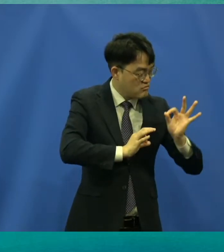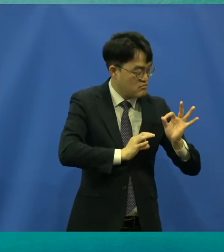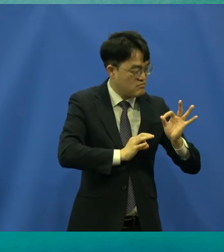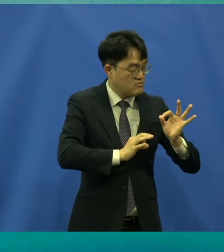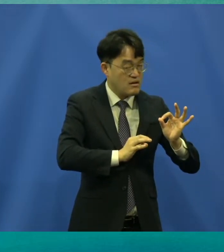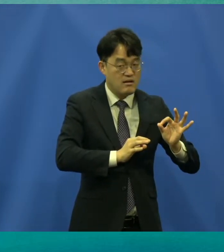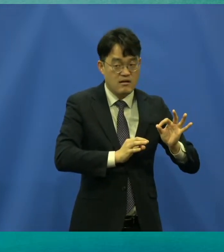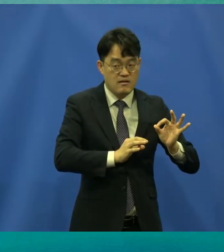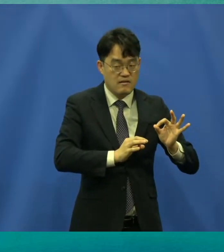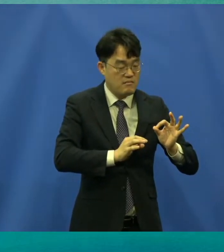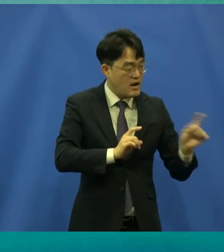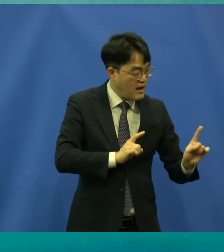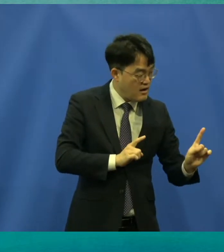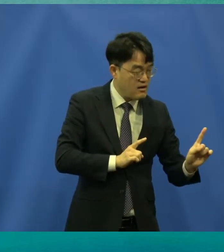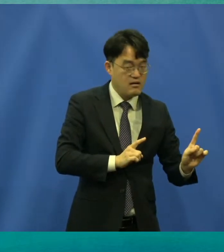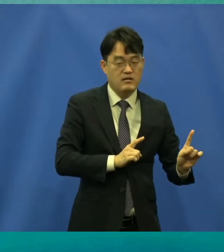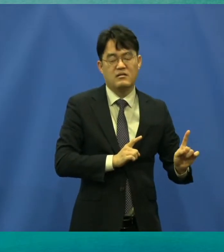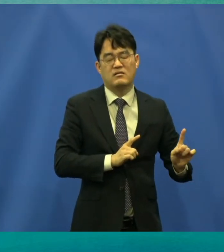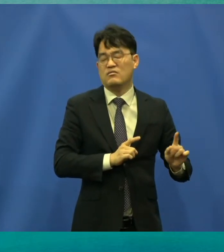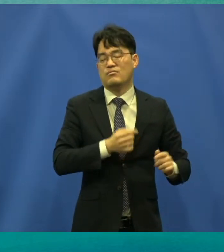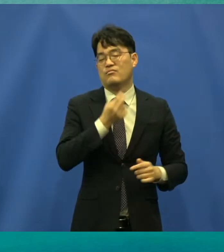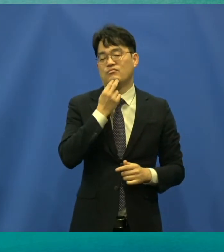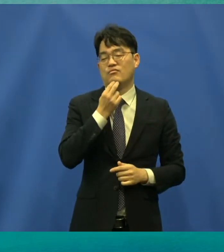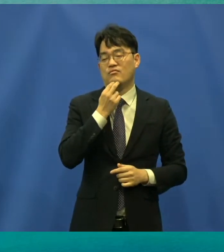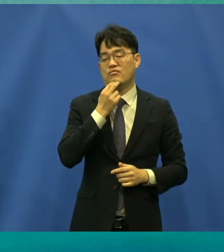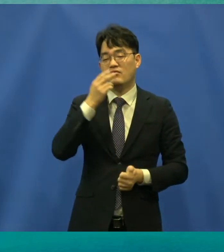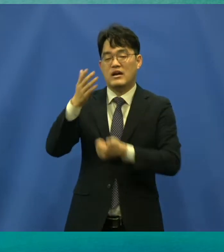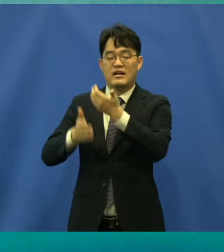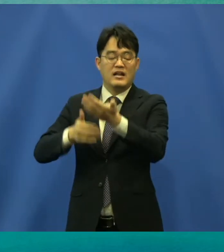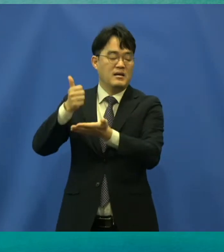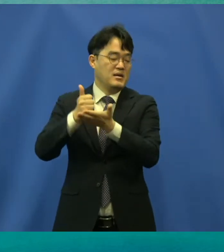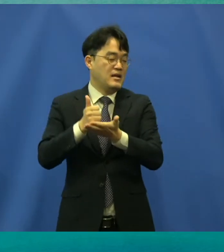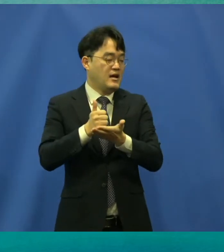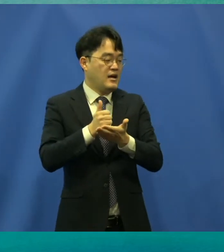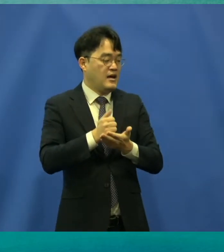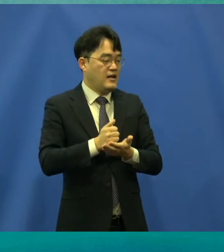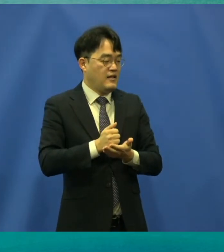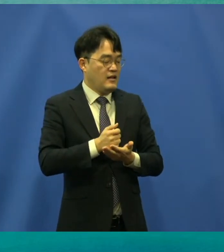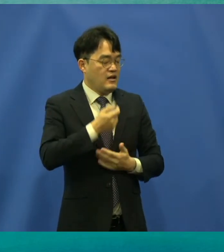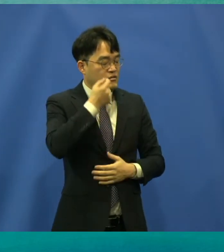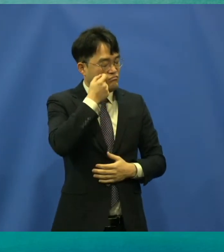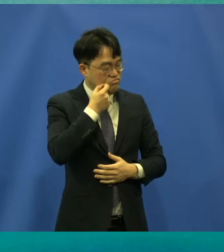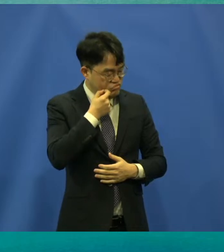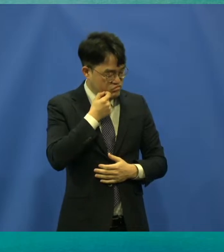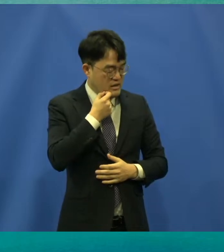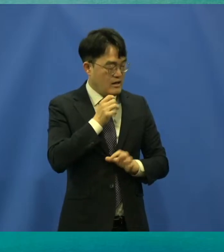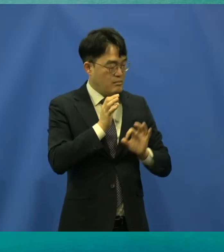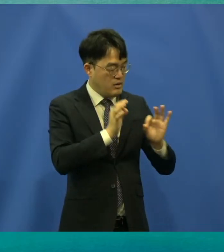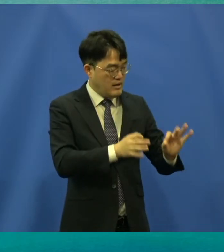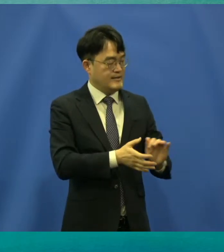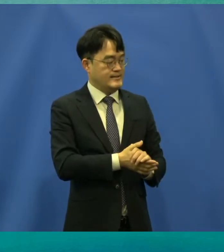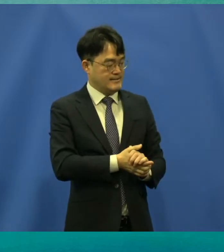여러분, 성경은 보면 하나님은 다시 시작하게 하시는 분입니다. 한두 번의 실패로 절연하시는 분이 아닙니다.